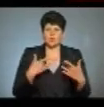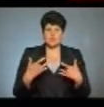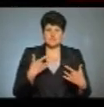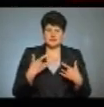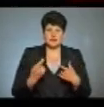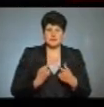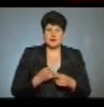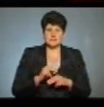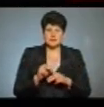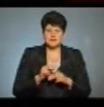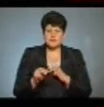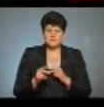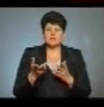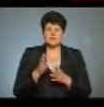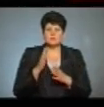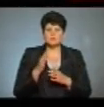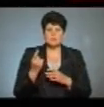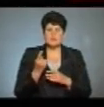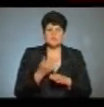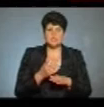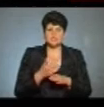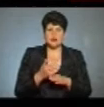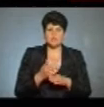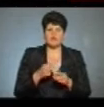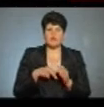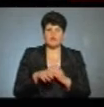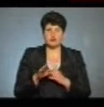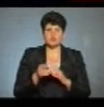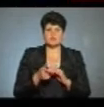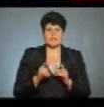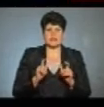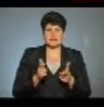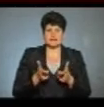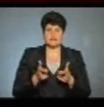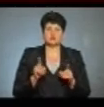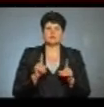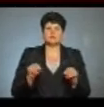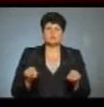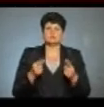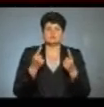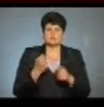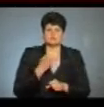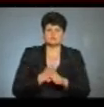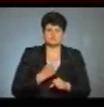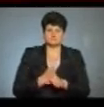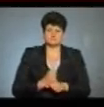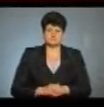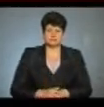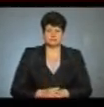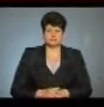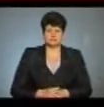буде перший етап виходу із карантину в Тернополі та які заклади зможуть відновити свою роботу?